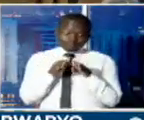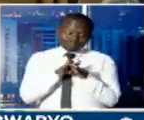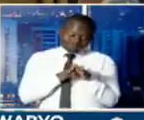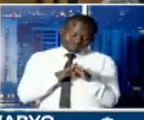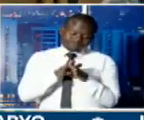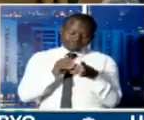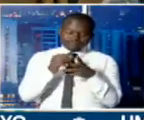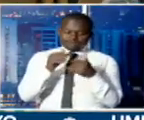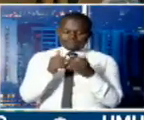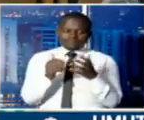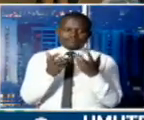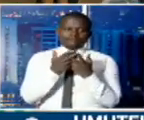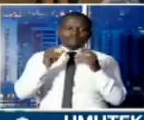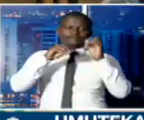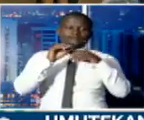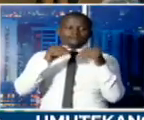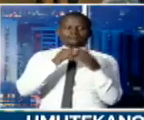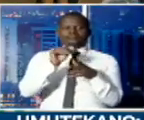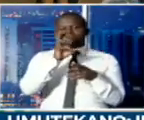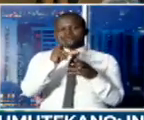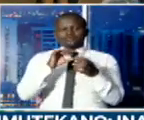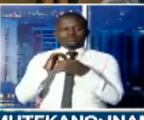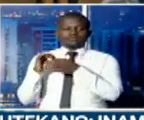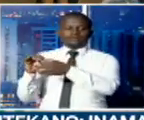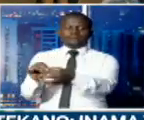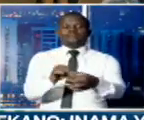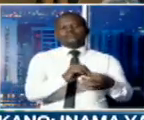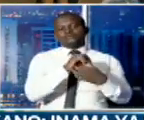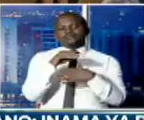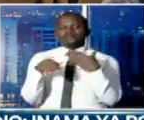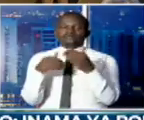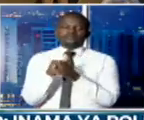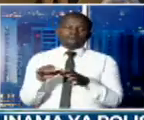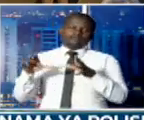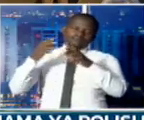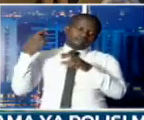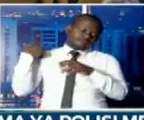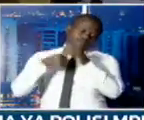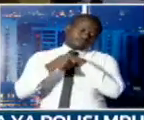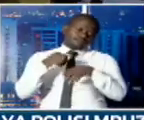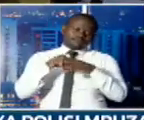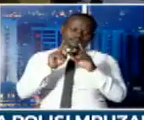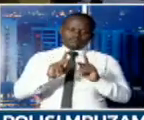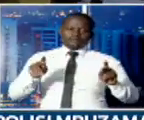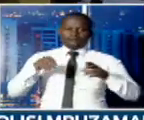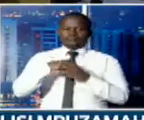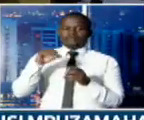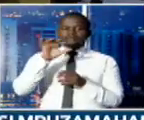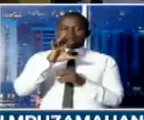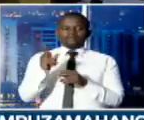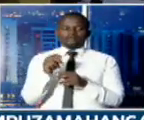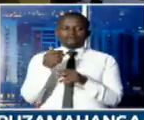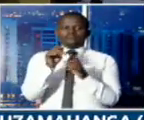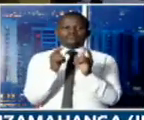biguru ntege mu birebana n'umusanzu w'umuryango Afurika yunze ubumwe n'uw'ikigega gishinzwe ibikorwa by'amahoro kuri uyu mugabane.